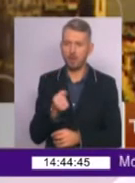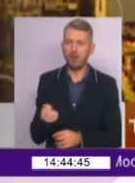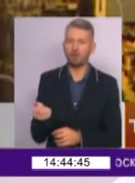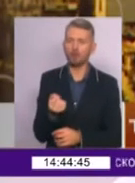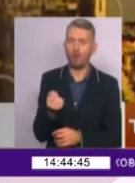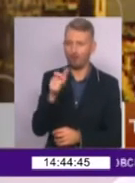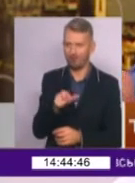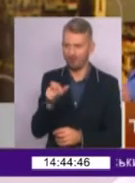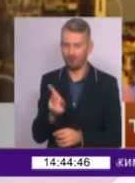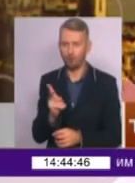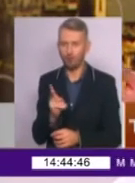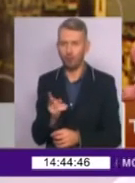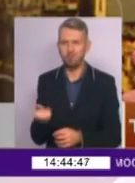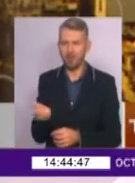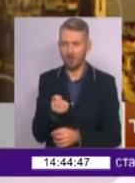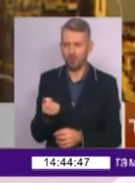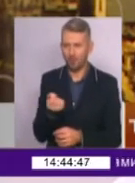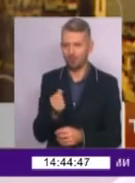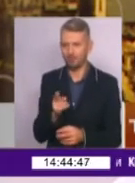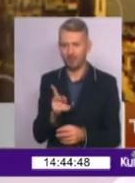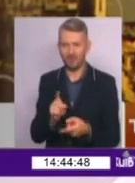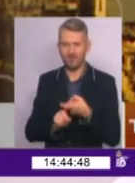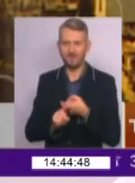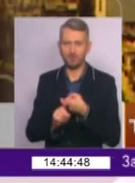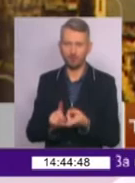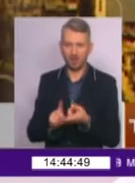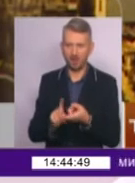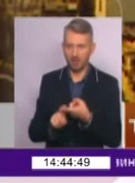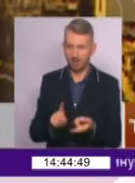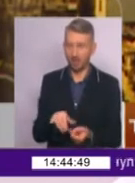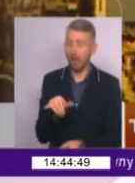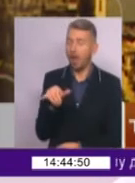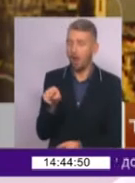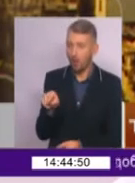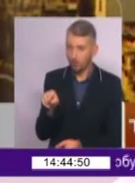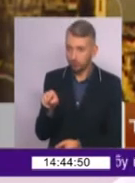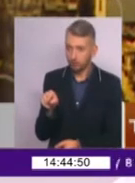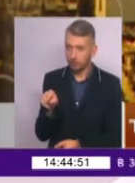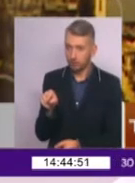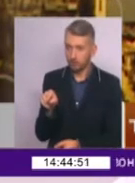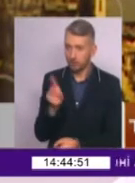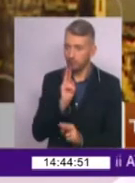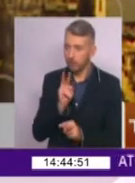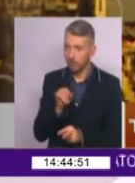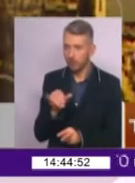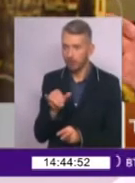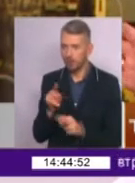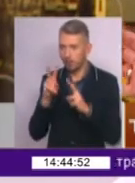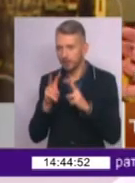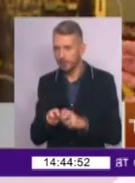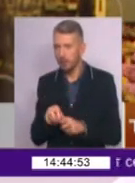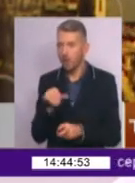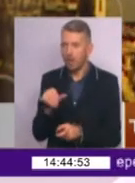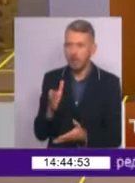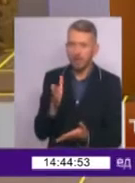які переносять це все в вигляді типової вірусної інфекції. А чи в них, чи спостерігали ми її взагалі, чи досліджували, є в них